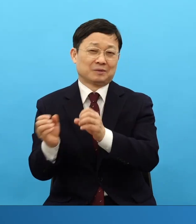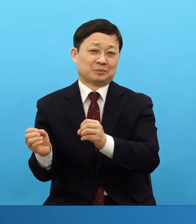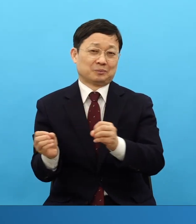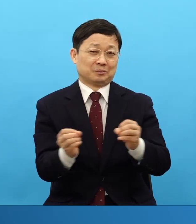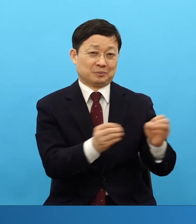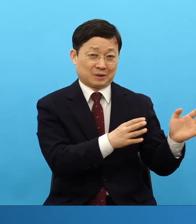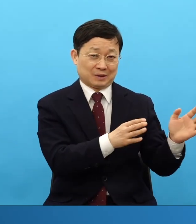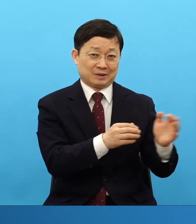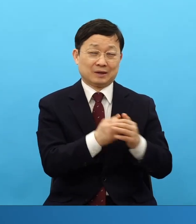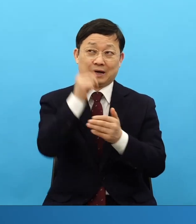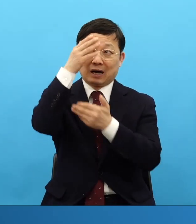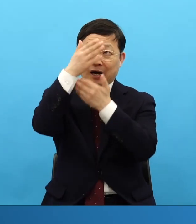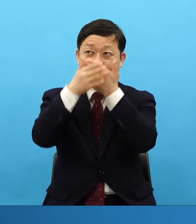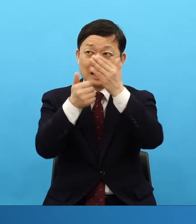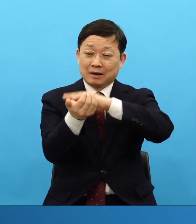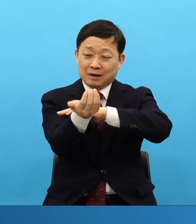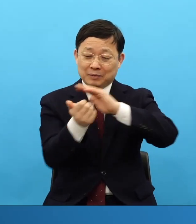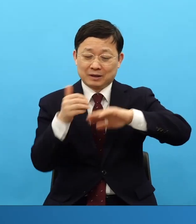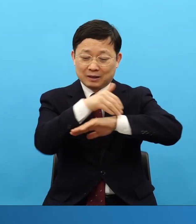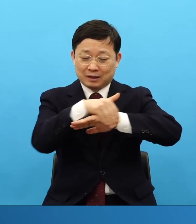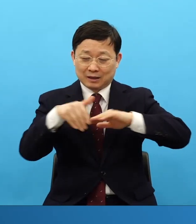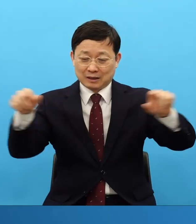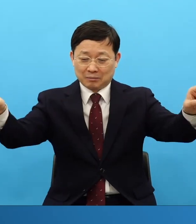occurred before? 이때 하나님이